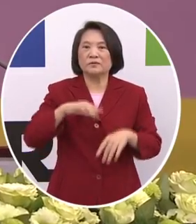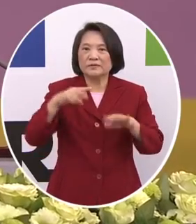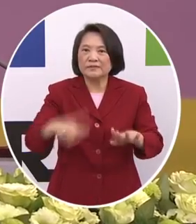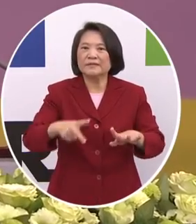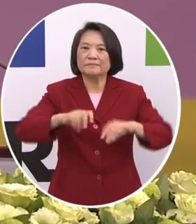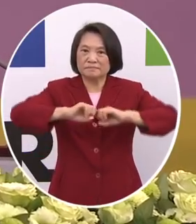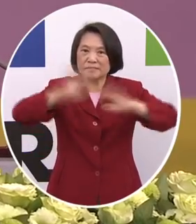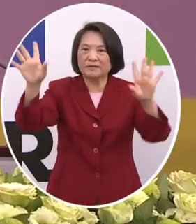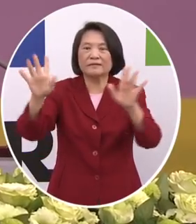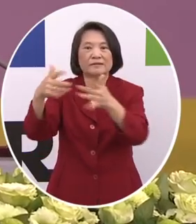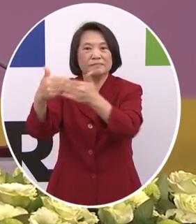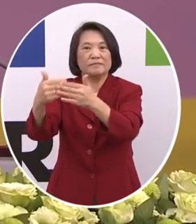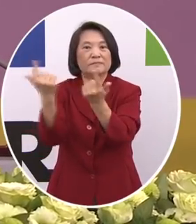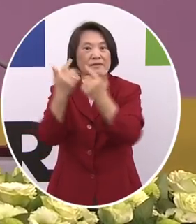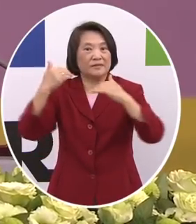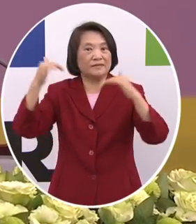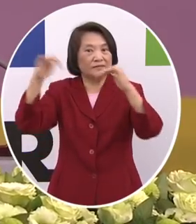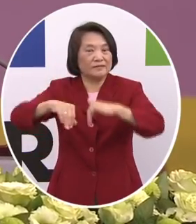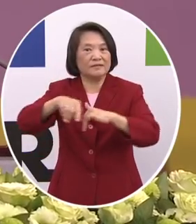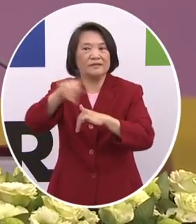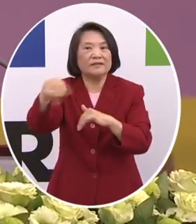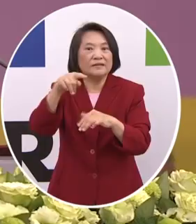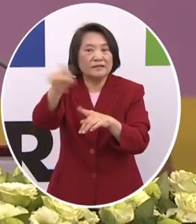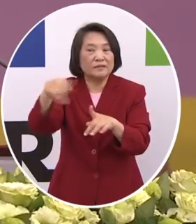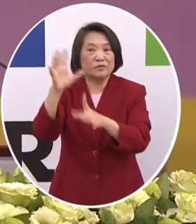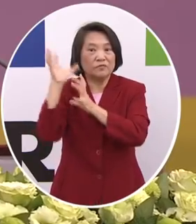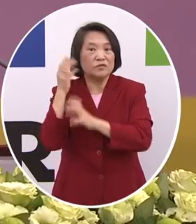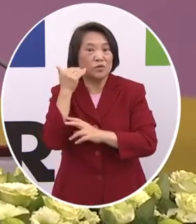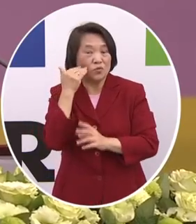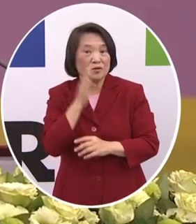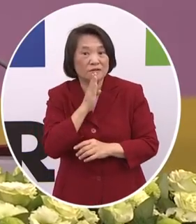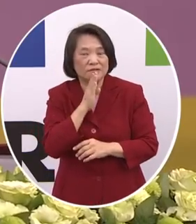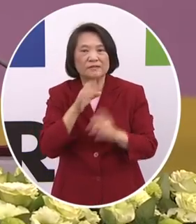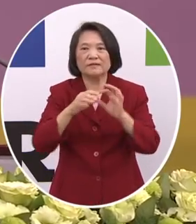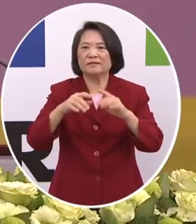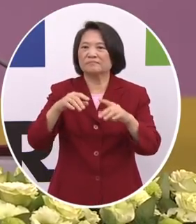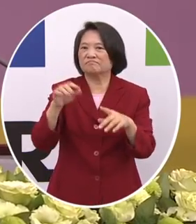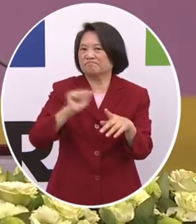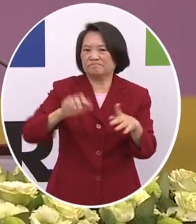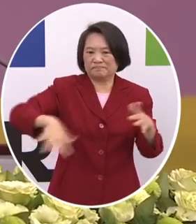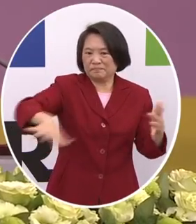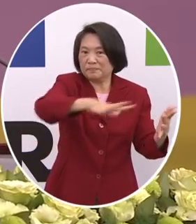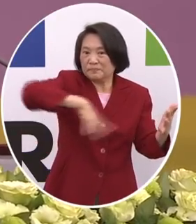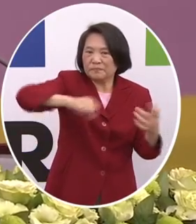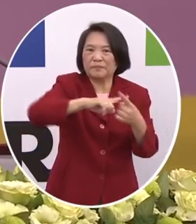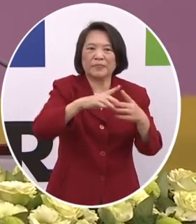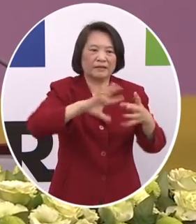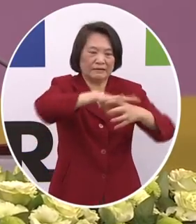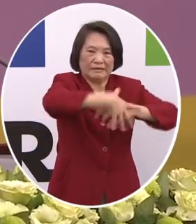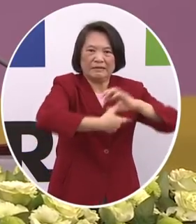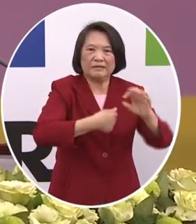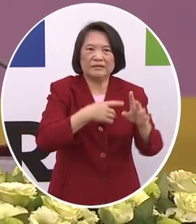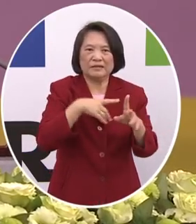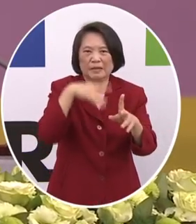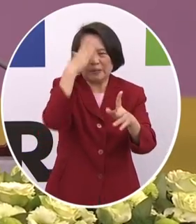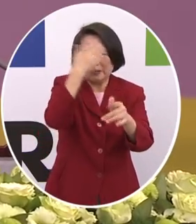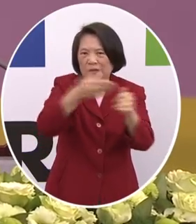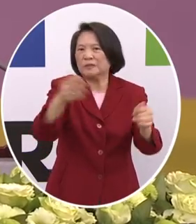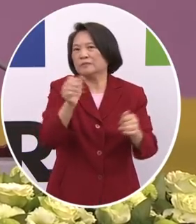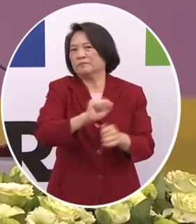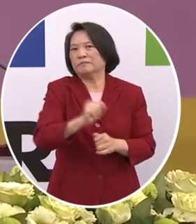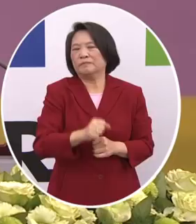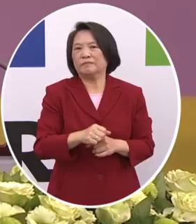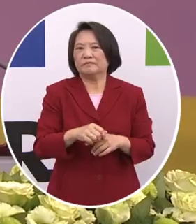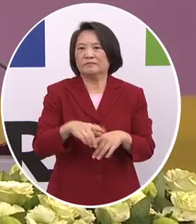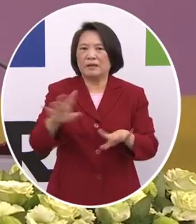吁北京当局，一个负责任的大国，应该在区域及全球扮演良性的角色，而